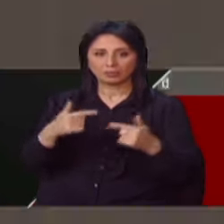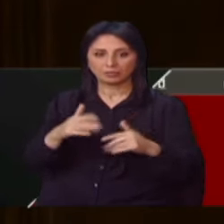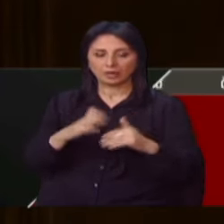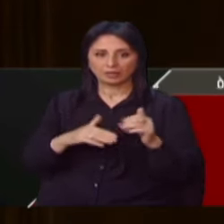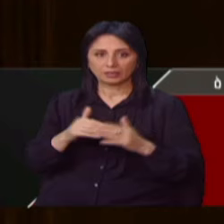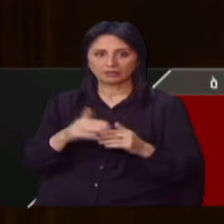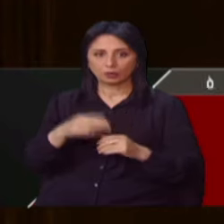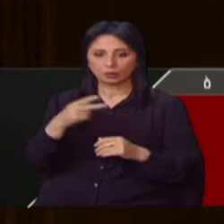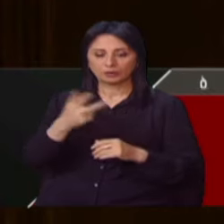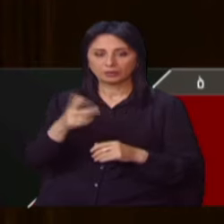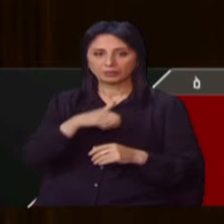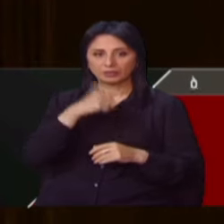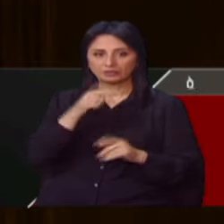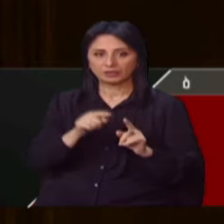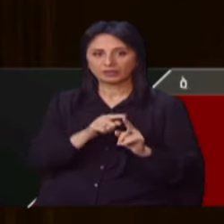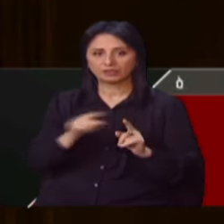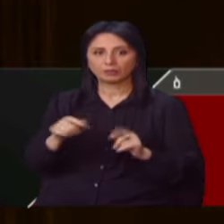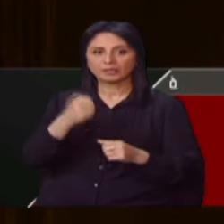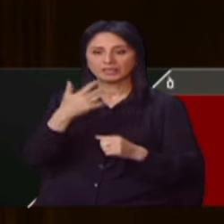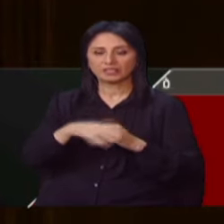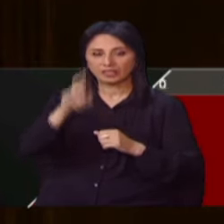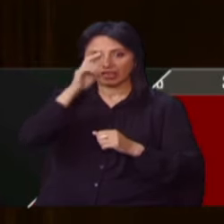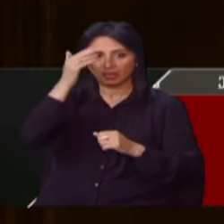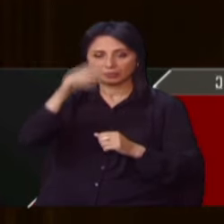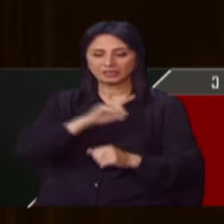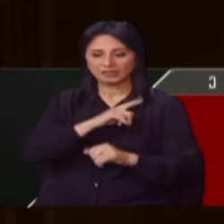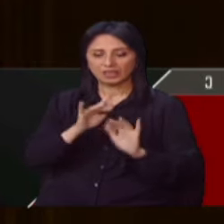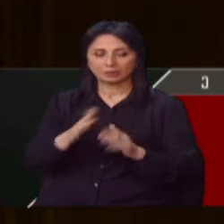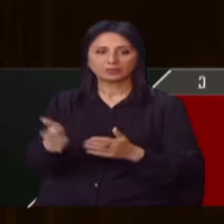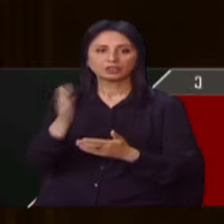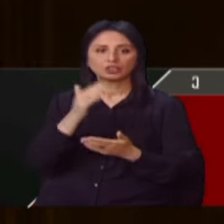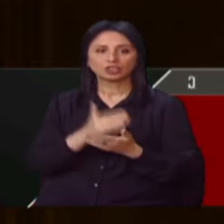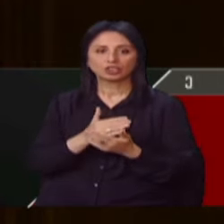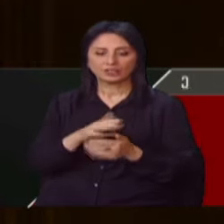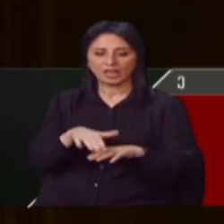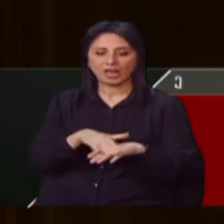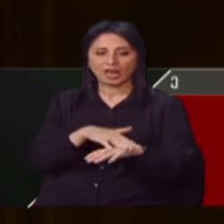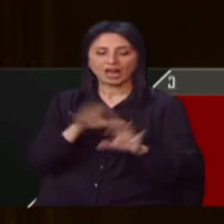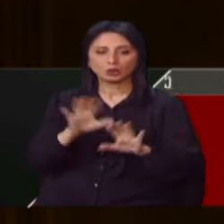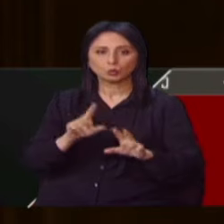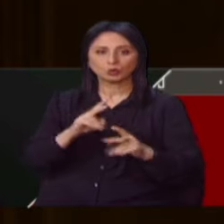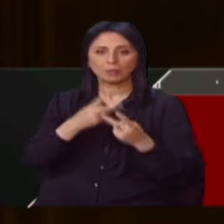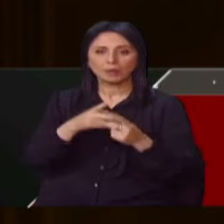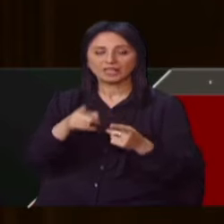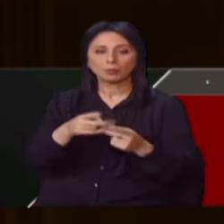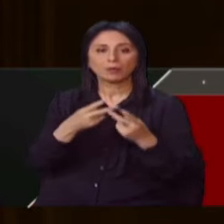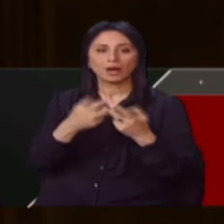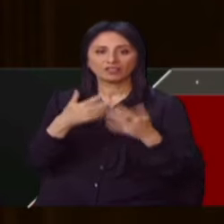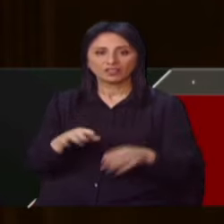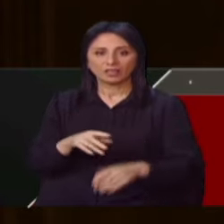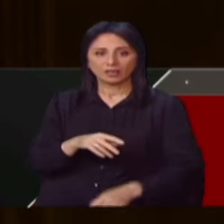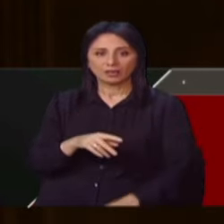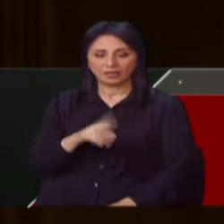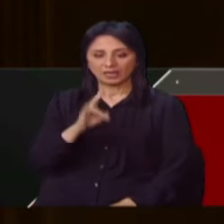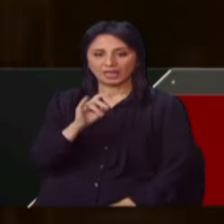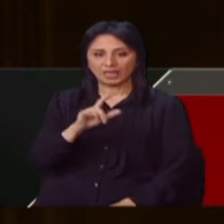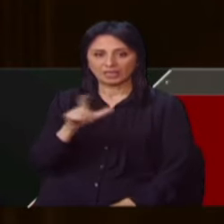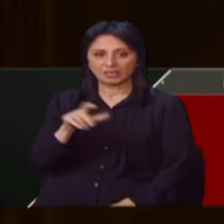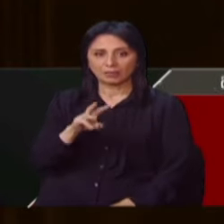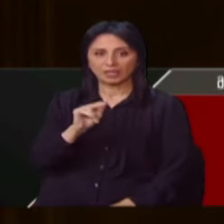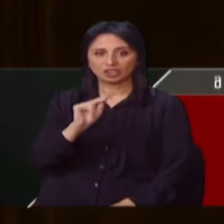პრაქტიკას. 2023 წლის განმავლობაში ცენტრალური ხელისუფლების ძალისხმევის შედეგად ხანგრძლივი უკანონო პატიმრობიდან გათავისუფლდნენ კახაბერ ნათაძე და